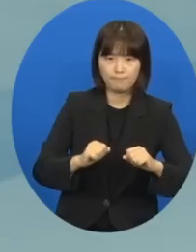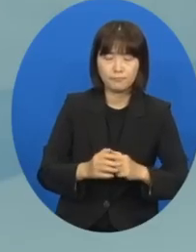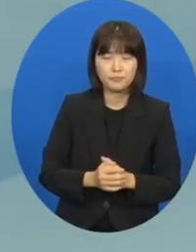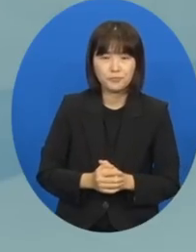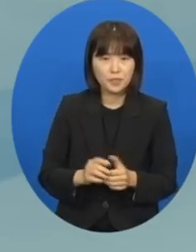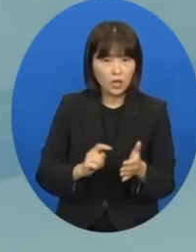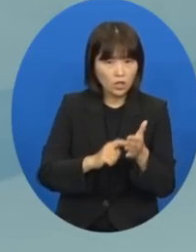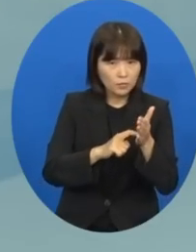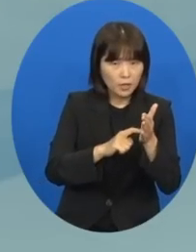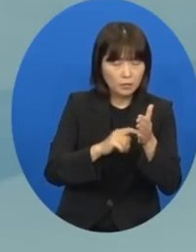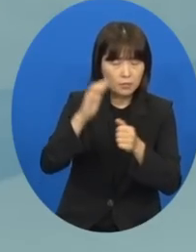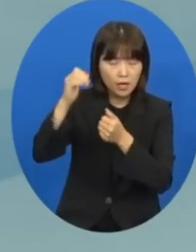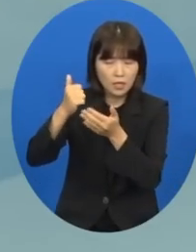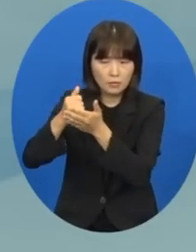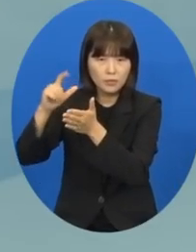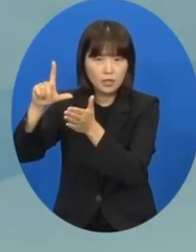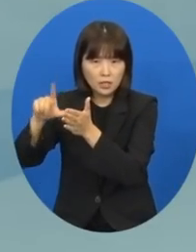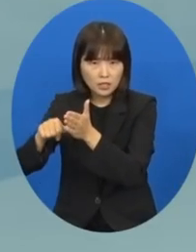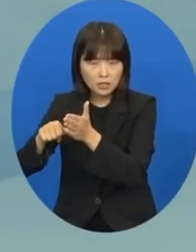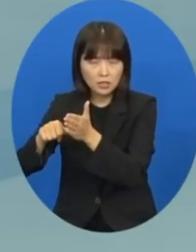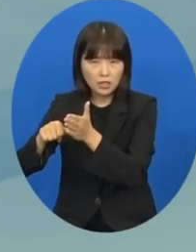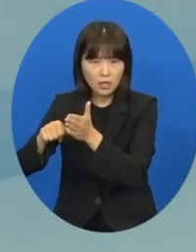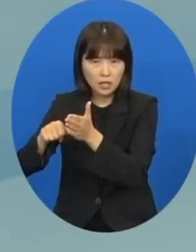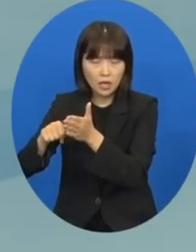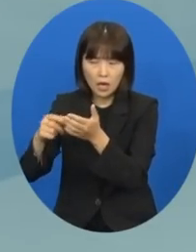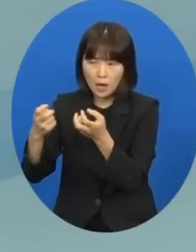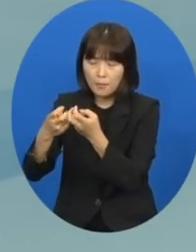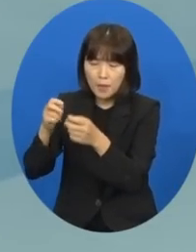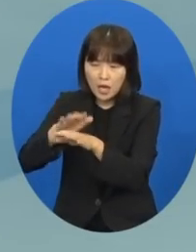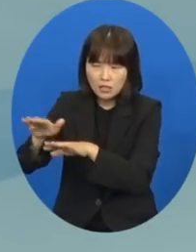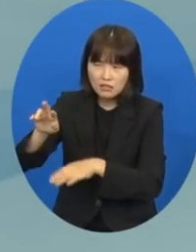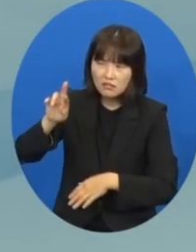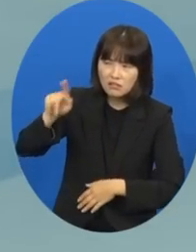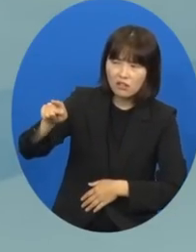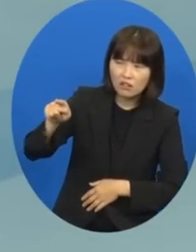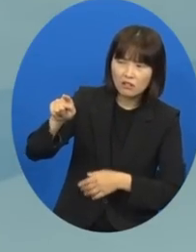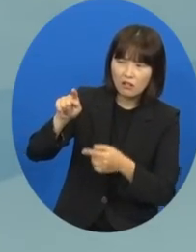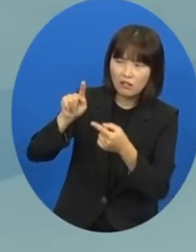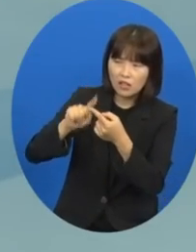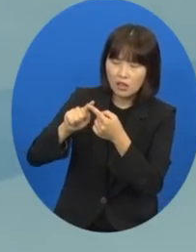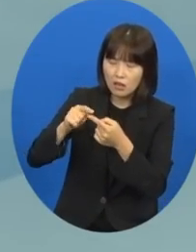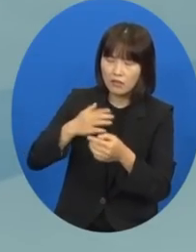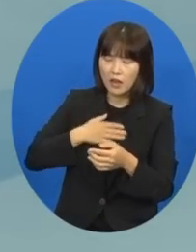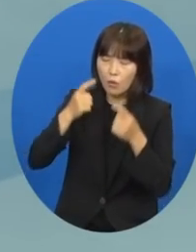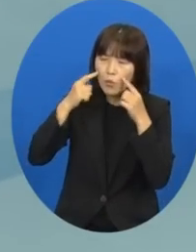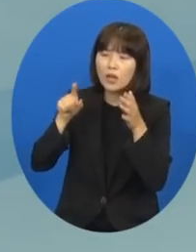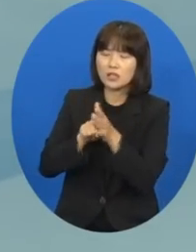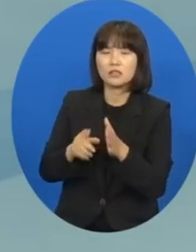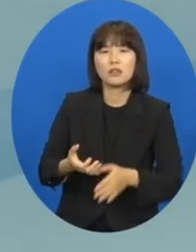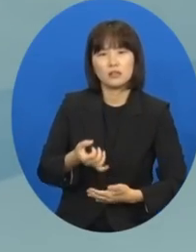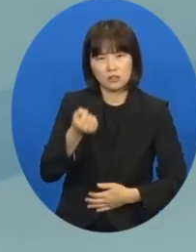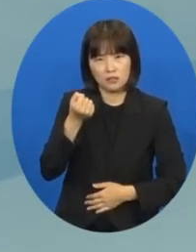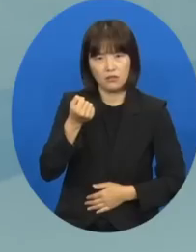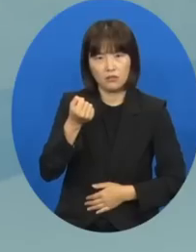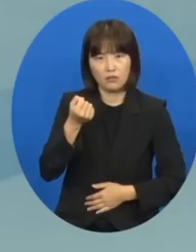성급하면 하나님의 타이밍과 방식이 틀렸음을 내가 확신하는 데서 비롯된 것이에요. 그래서 그